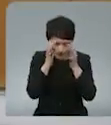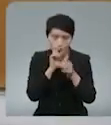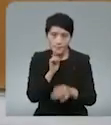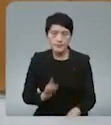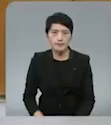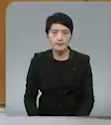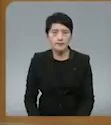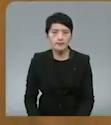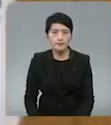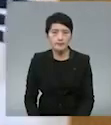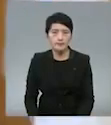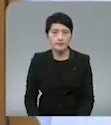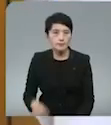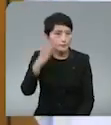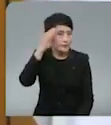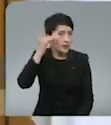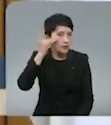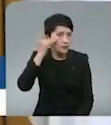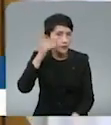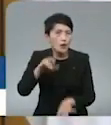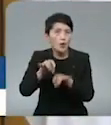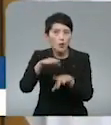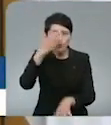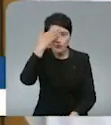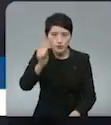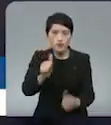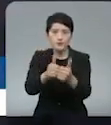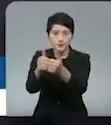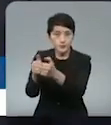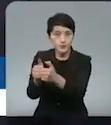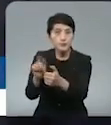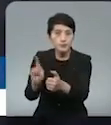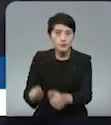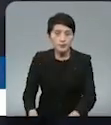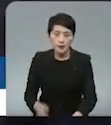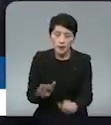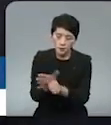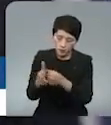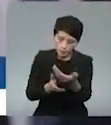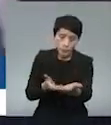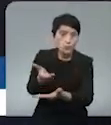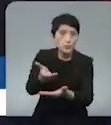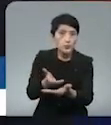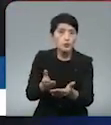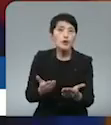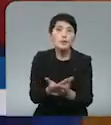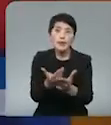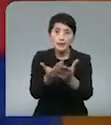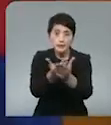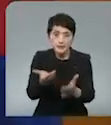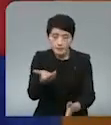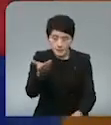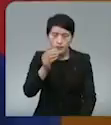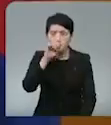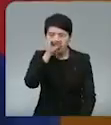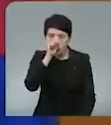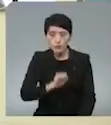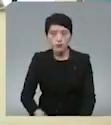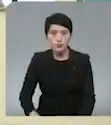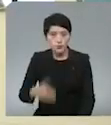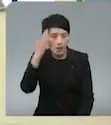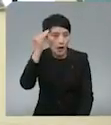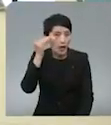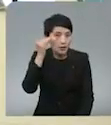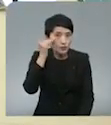stratégique global à cette occasion la corée du sud a également signé avec l'australie le contrat de vente des obusiers automoteurs